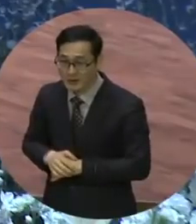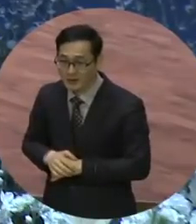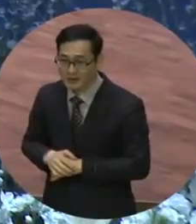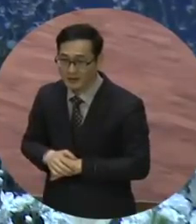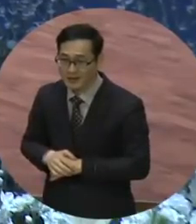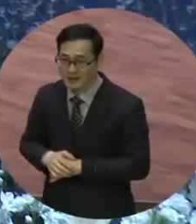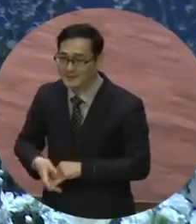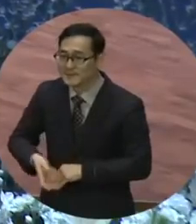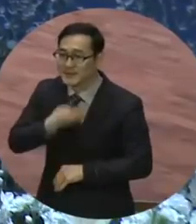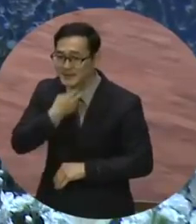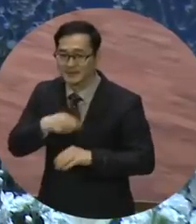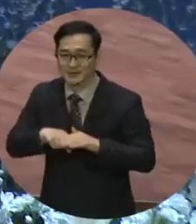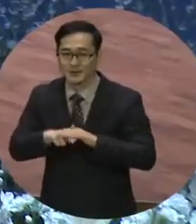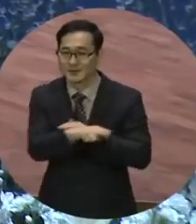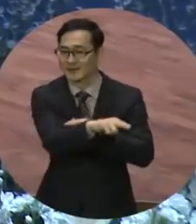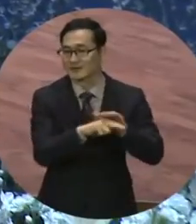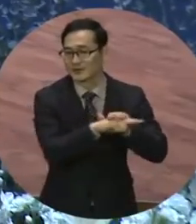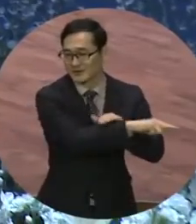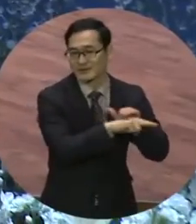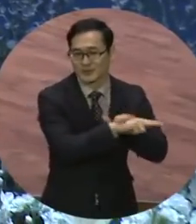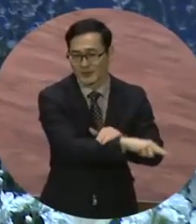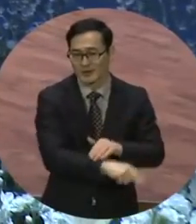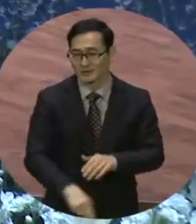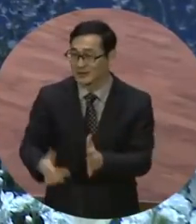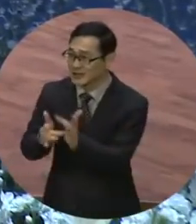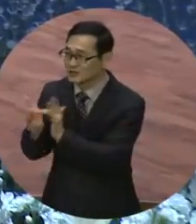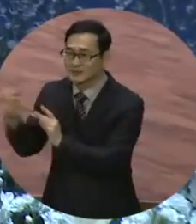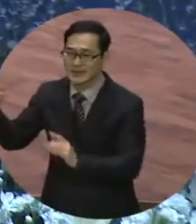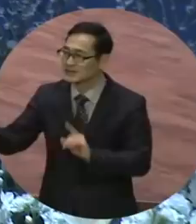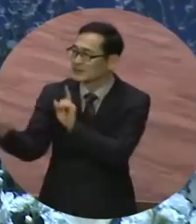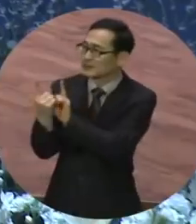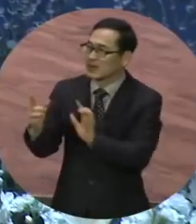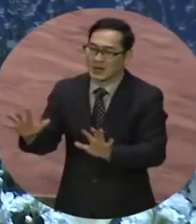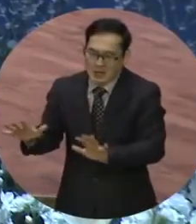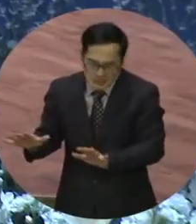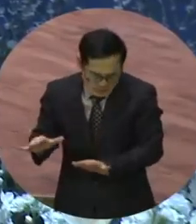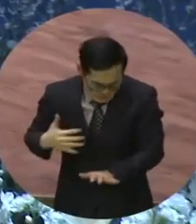예수님 앞에서 면목이 없는 거예요.